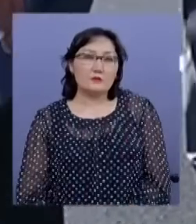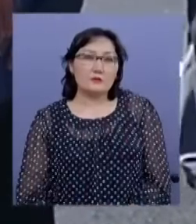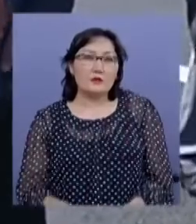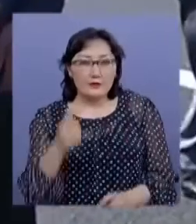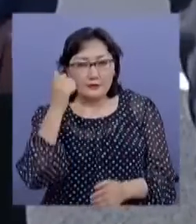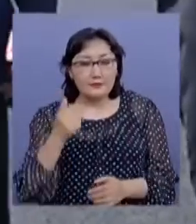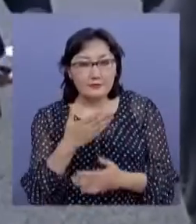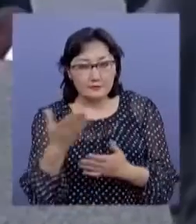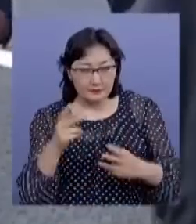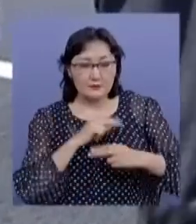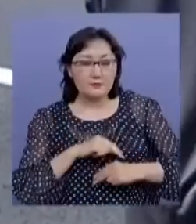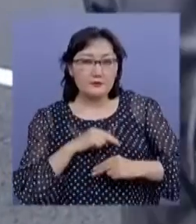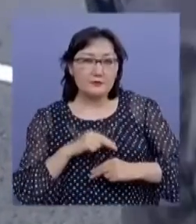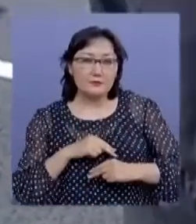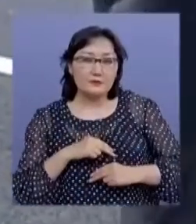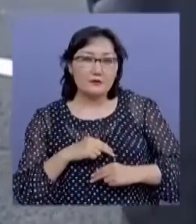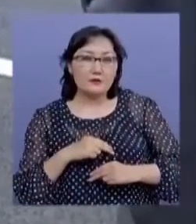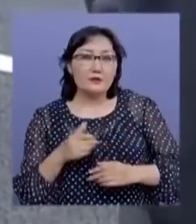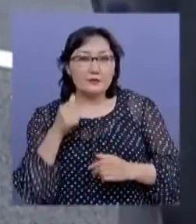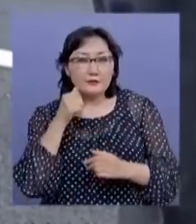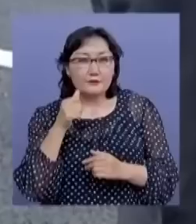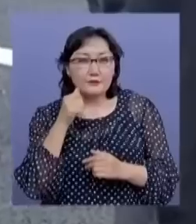Рахмет сіздерге, еңбектеріңізге.